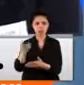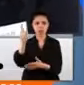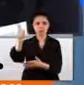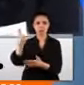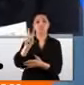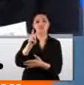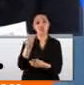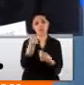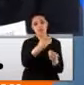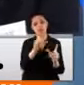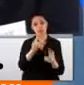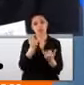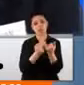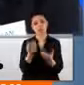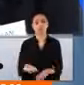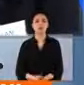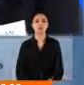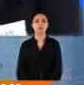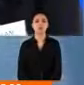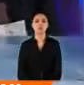sizin vasiyiniz olsun kardeşlerinizden falan.